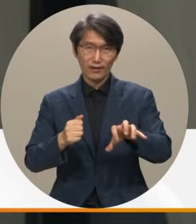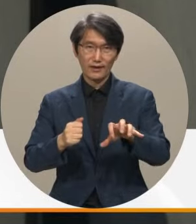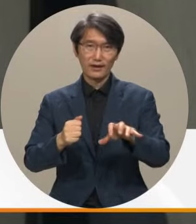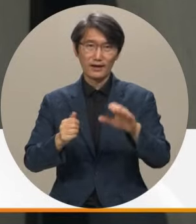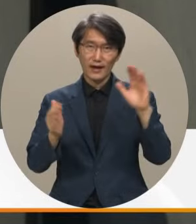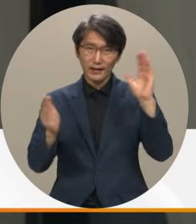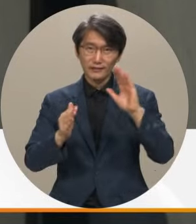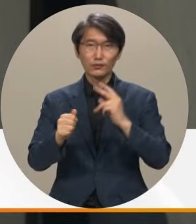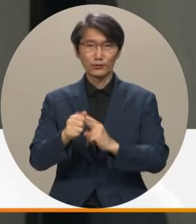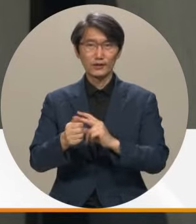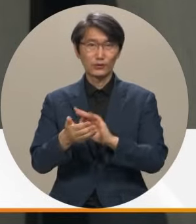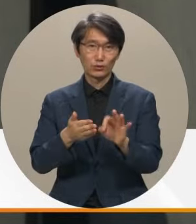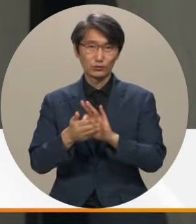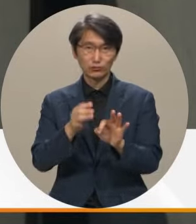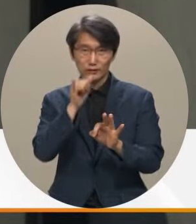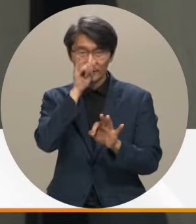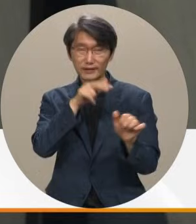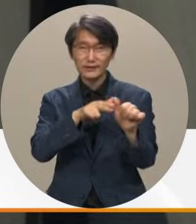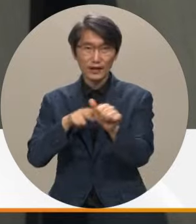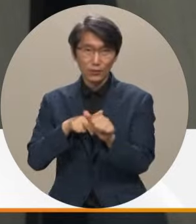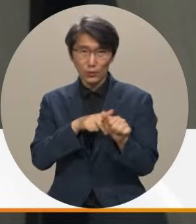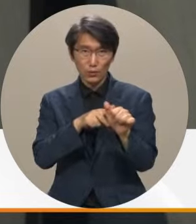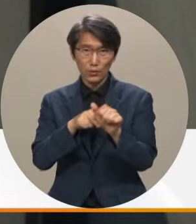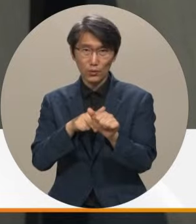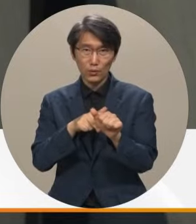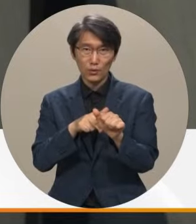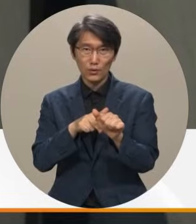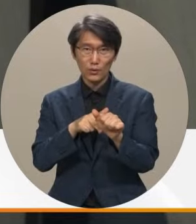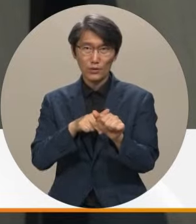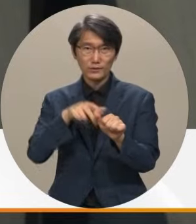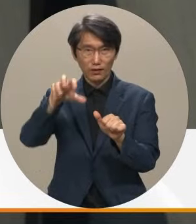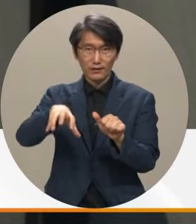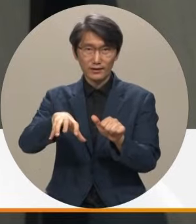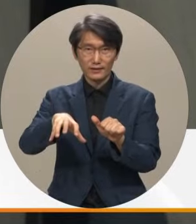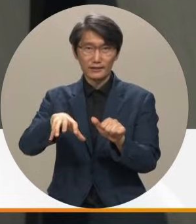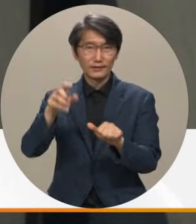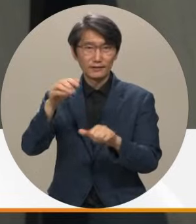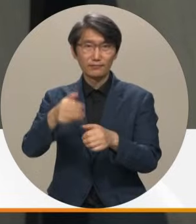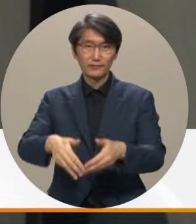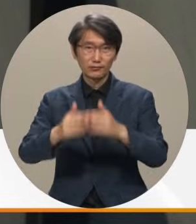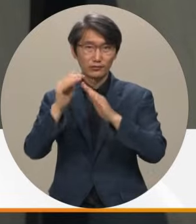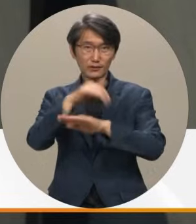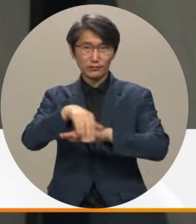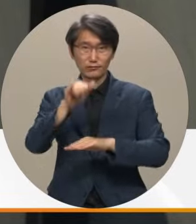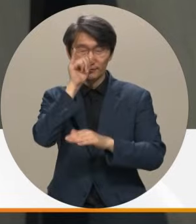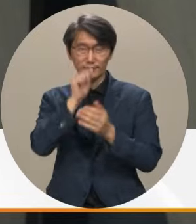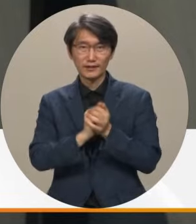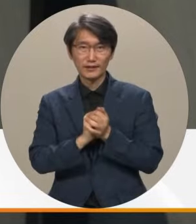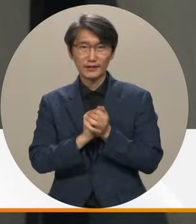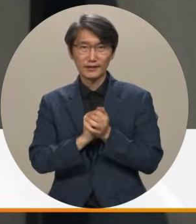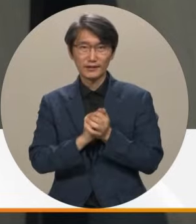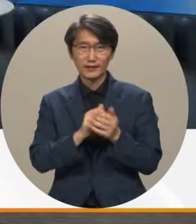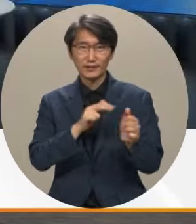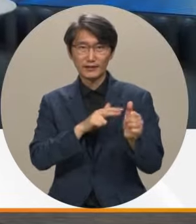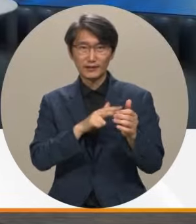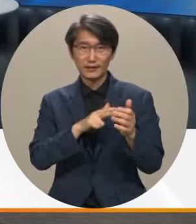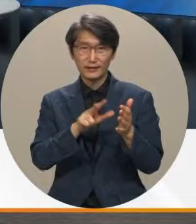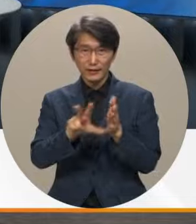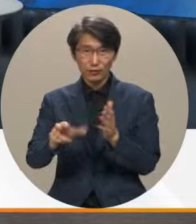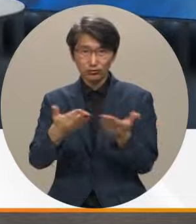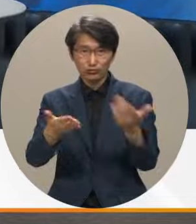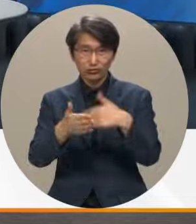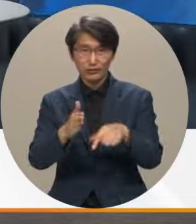학생들과 선생님들이 이용할 수 있는 그런 자료 아카이브 같은 것을 만들려고 생각하고 있습니다. 네, 다양한 자료를 제공하기 위한